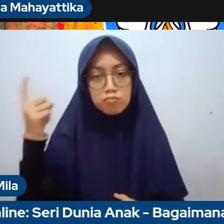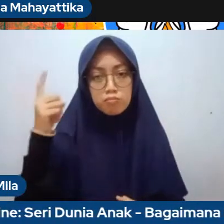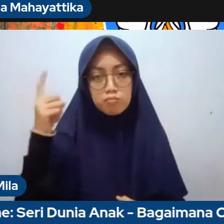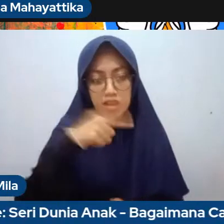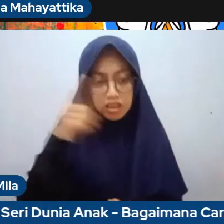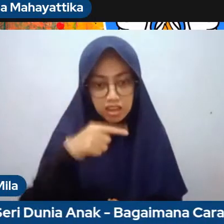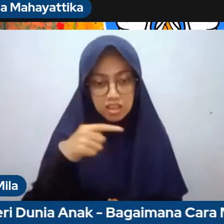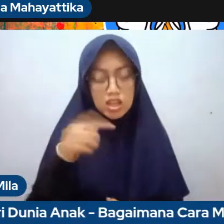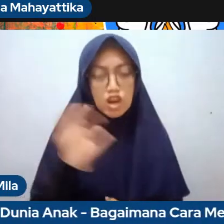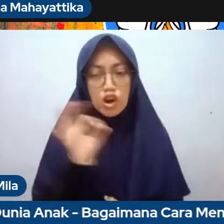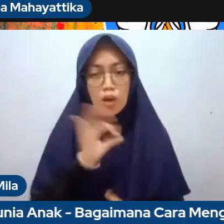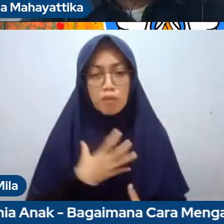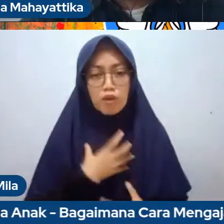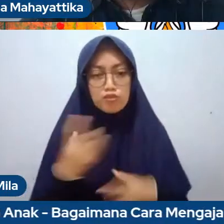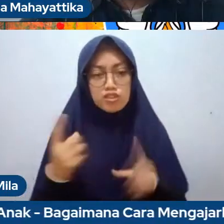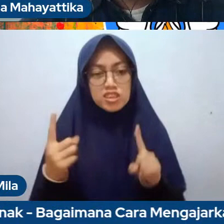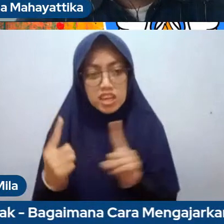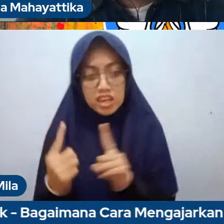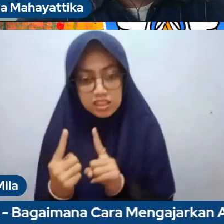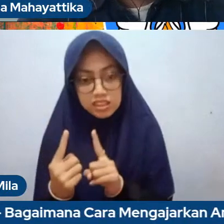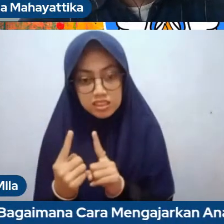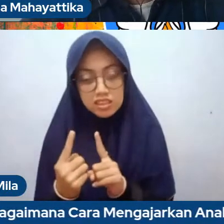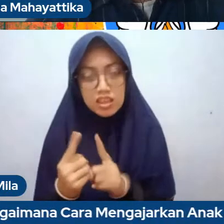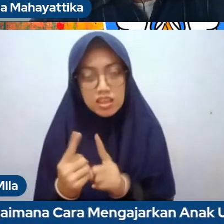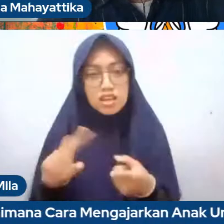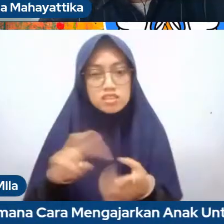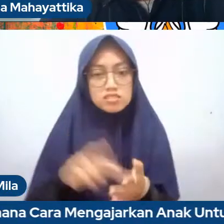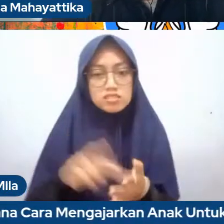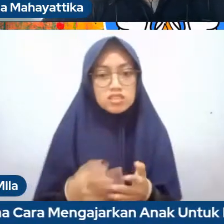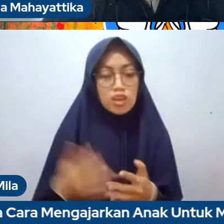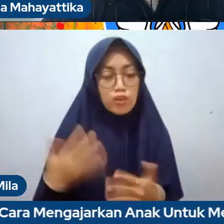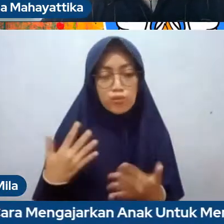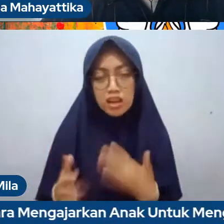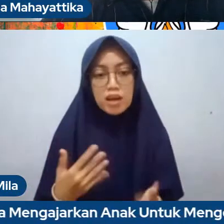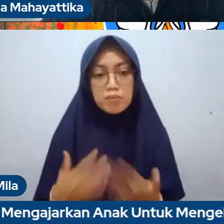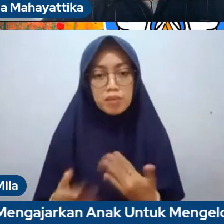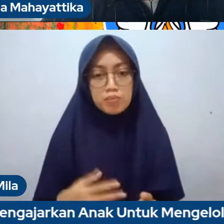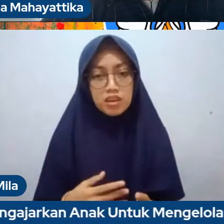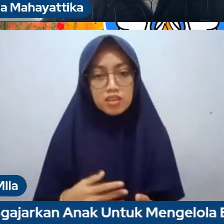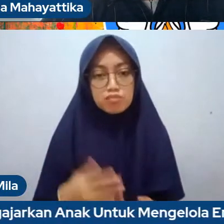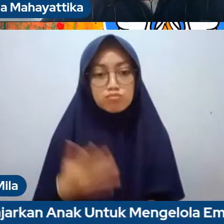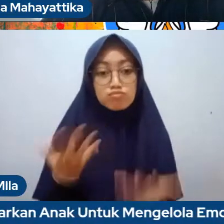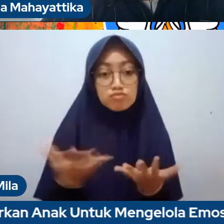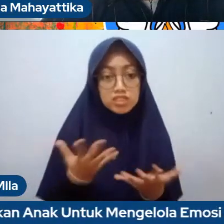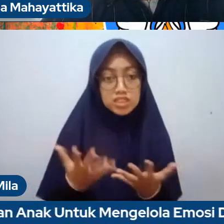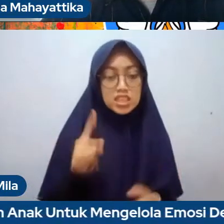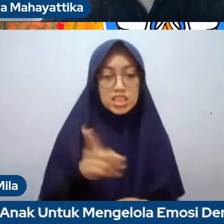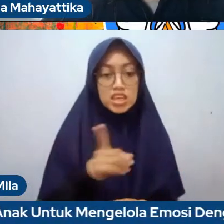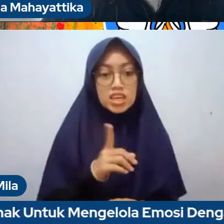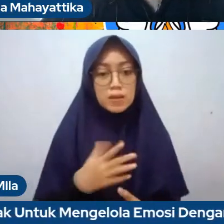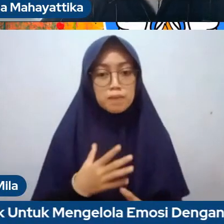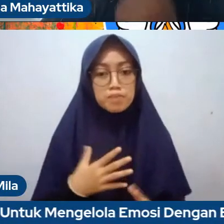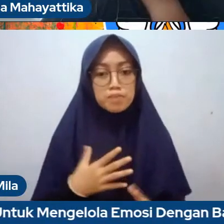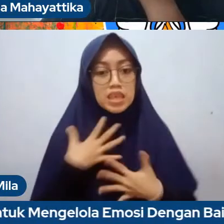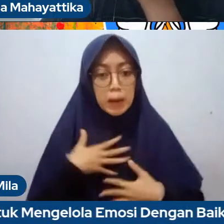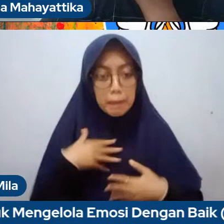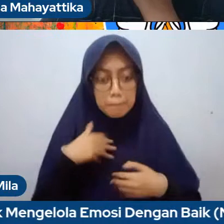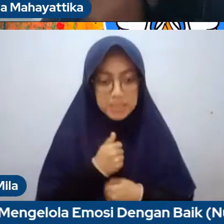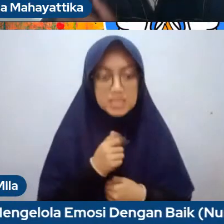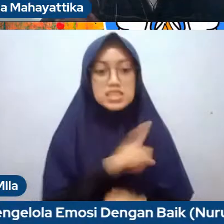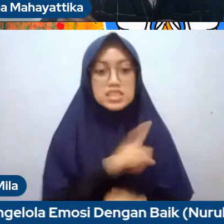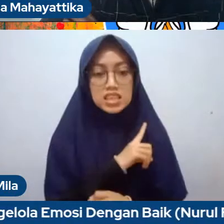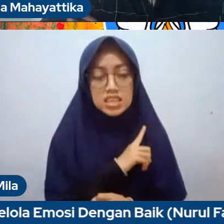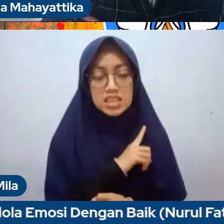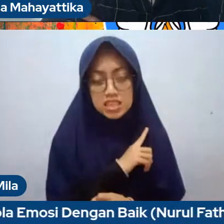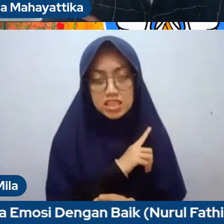Bu. Maksudnya, artinya ketika dia tidak mau didekati, mungkin ada kondisinya dia nyamannya seperti itu.